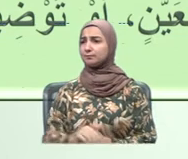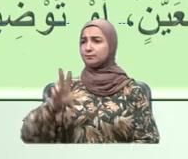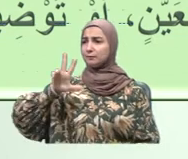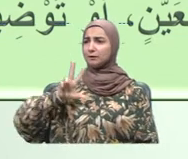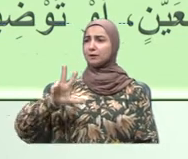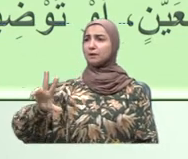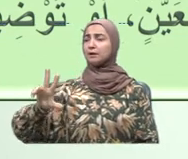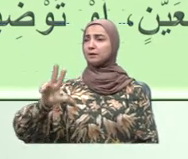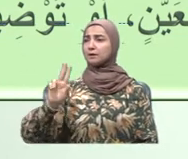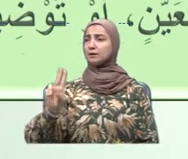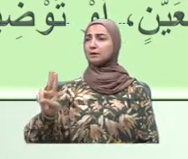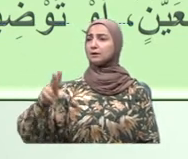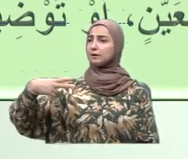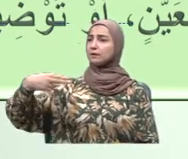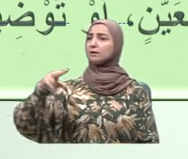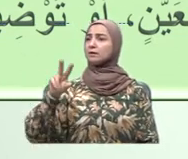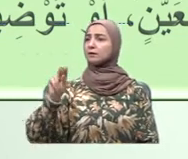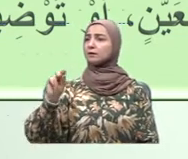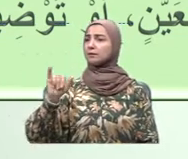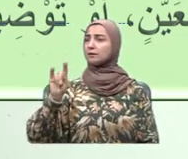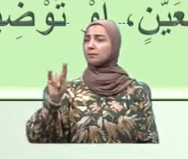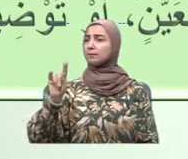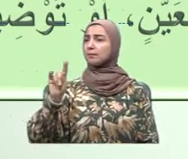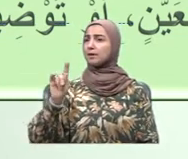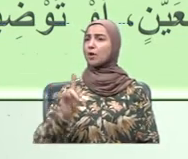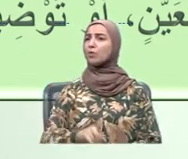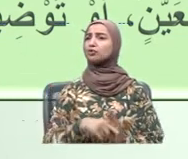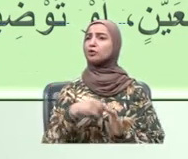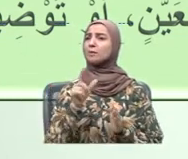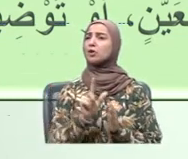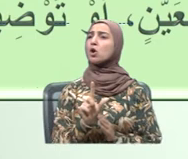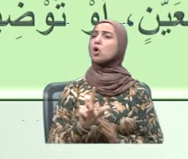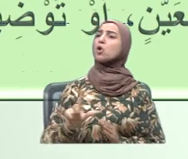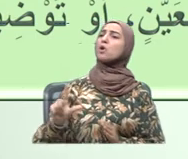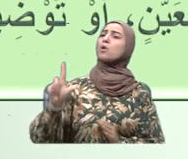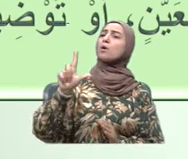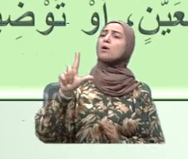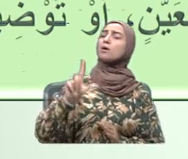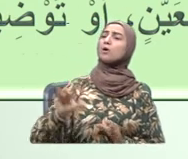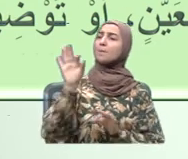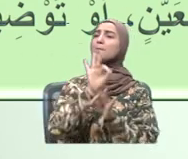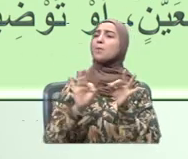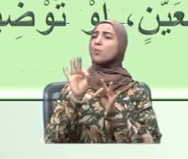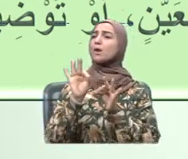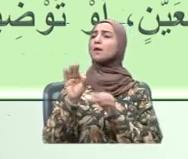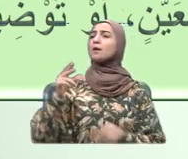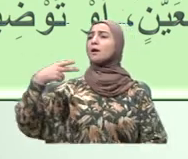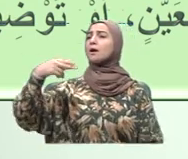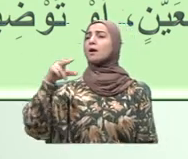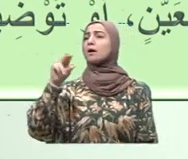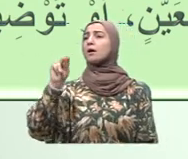التعقيب من حيث اللغة مأخوذ من مادة عقب يعقب، أي أتى